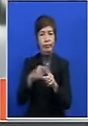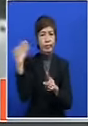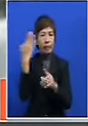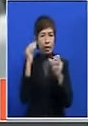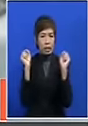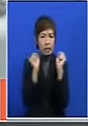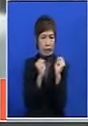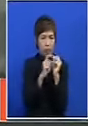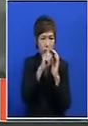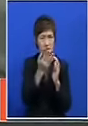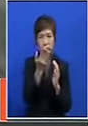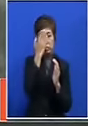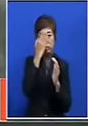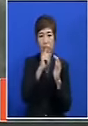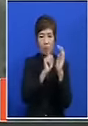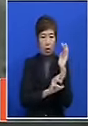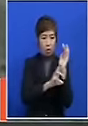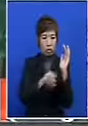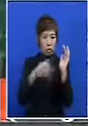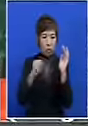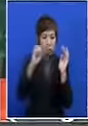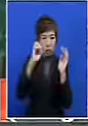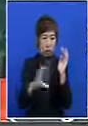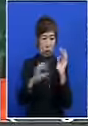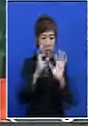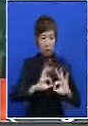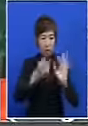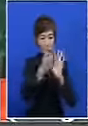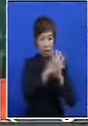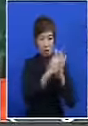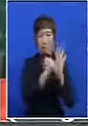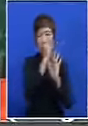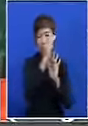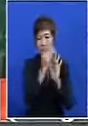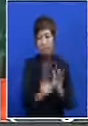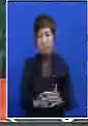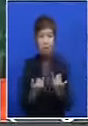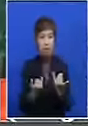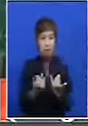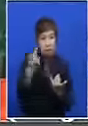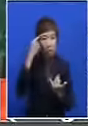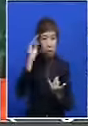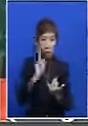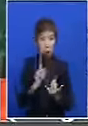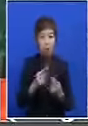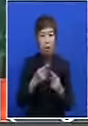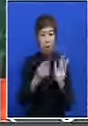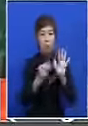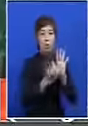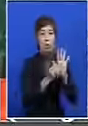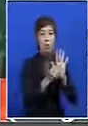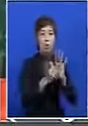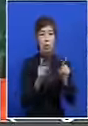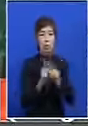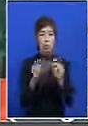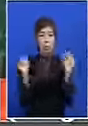ศที่หนาวลงอย่างฉับพลัน 6-10 องศาโดยเฉพาะบริเวณของภาคอีสานกับภาคเหนือครับที่ไม่คาดคิดก็คือในกรุงเทพมหาน